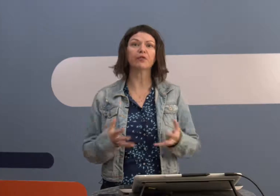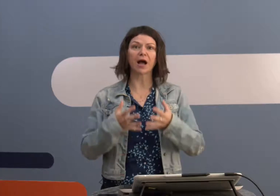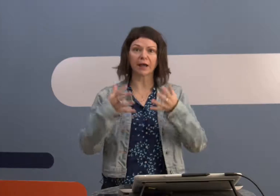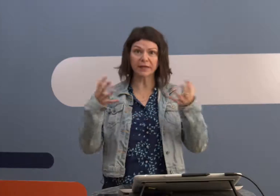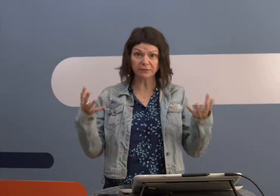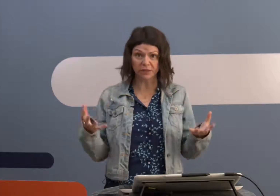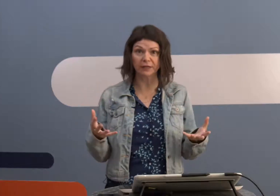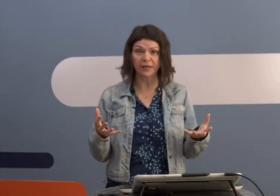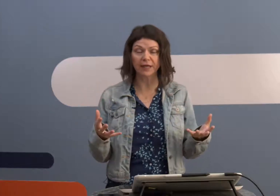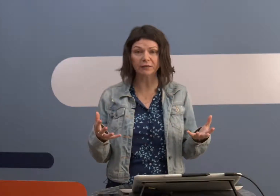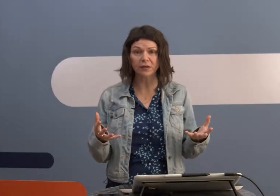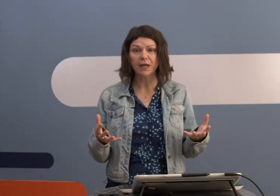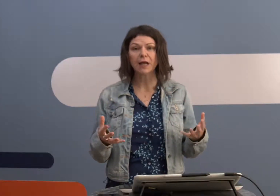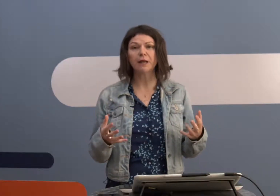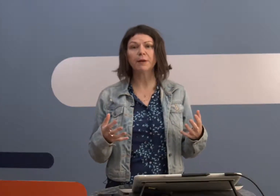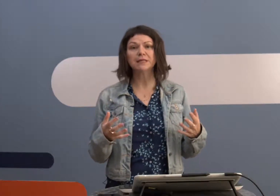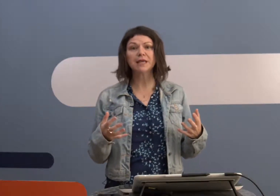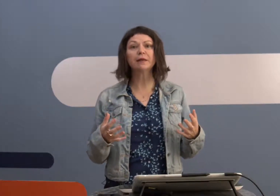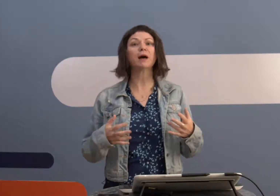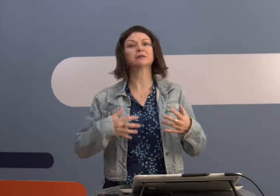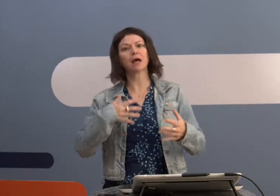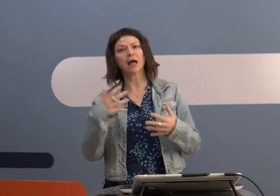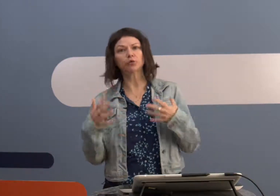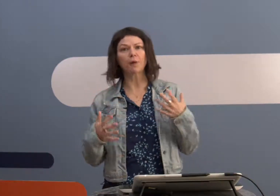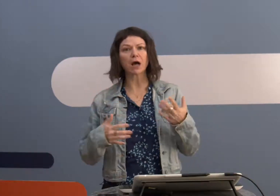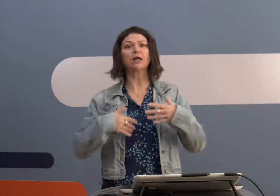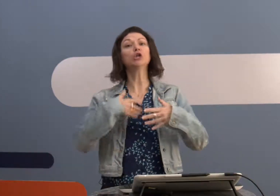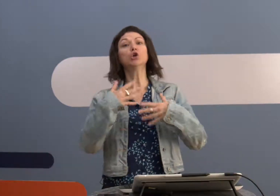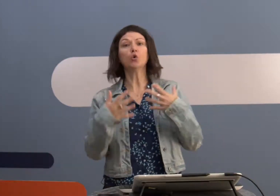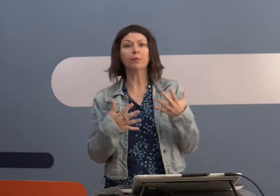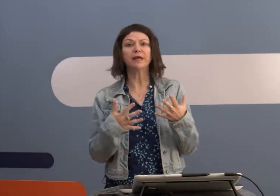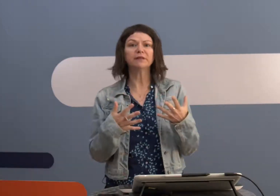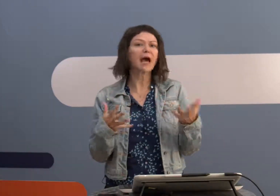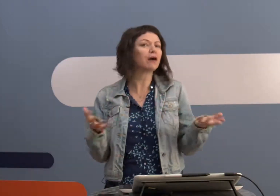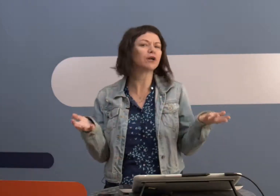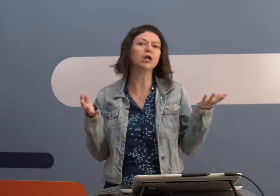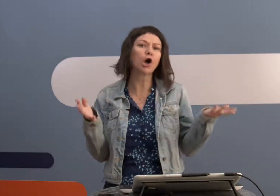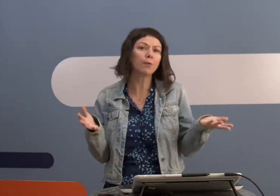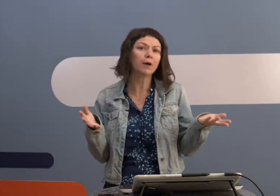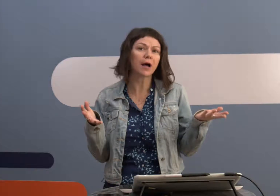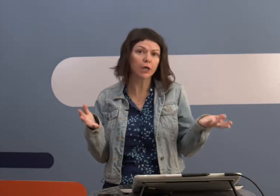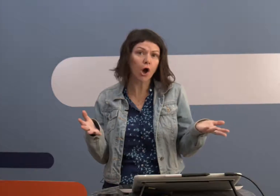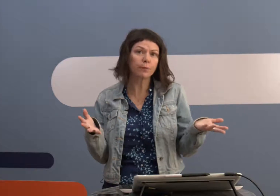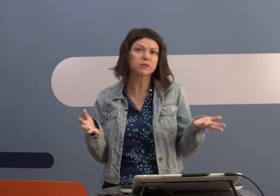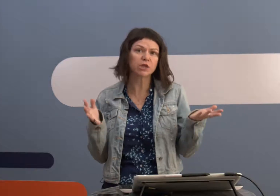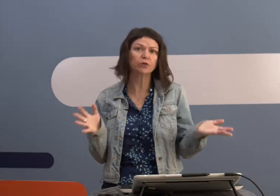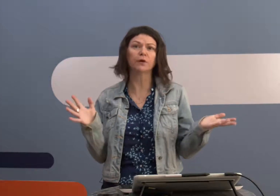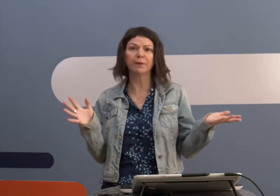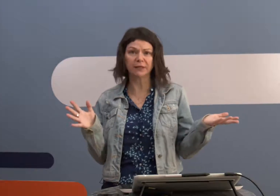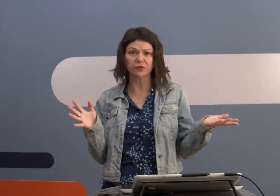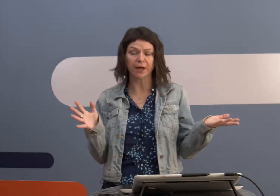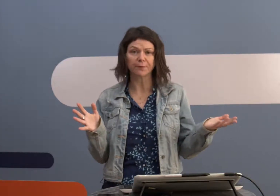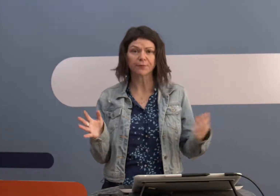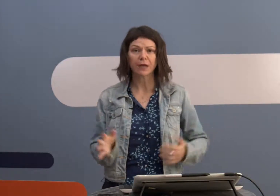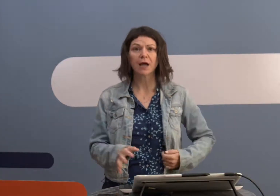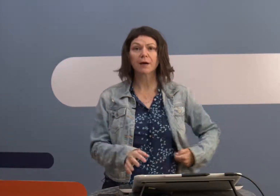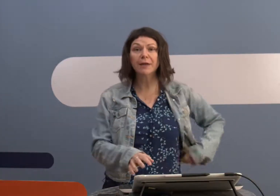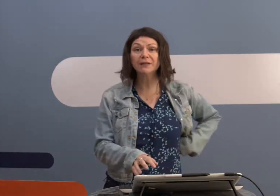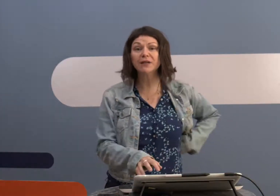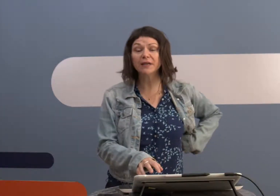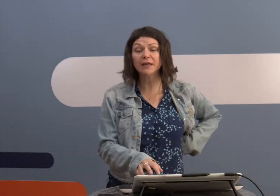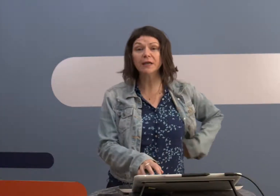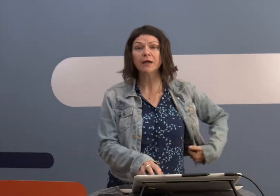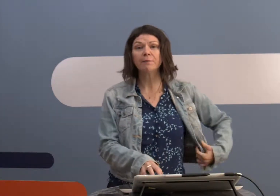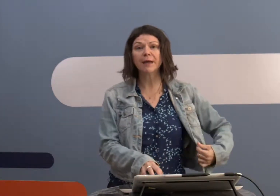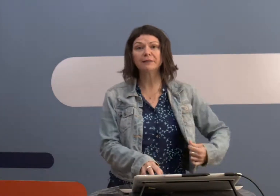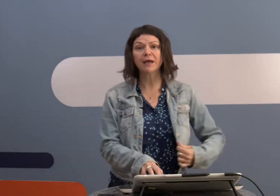ההמונים והאינטרנט, למעשה בהתחלה דובר על ניו מדיה, אבל היום זאת המדיה.